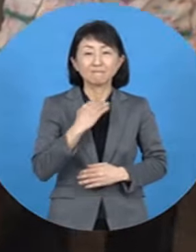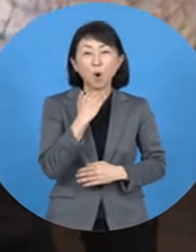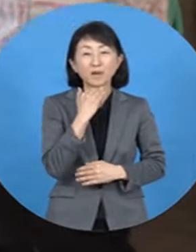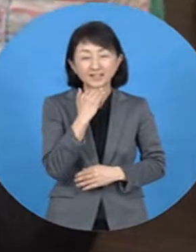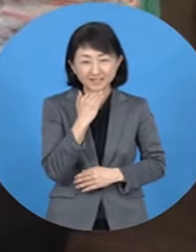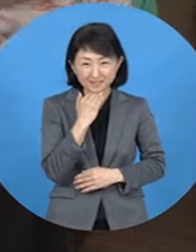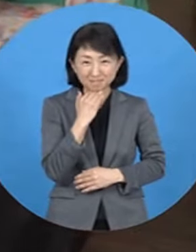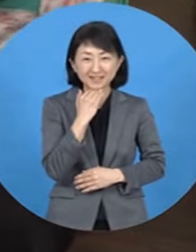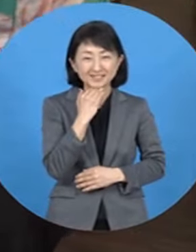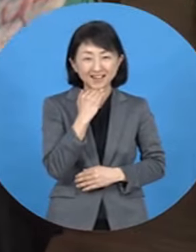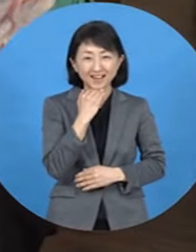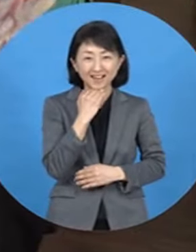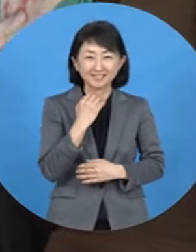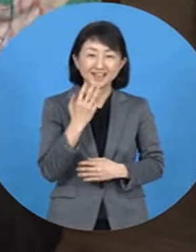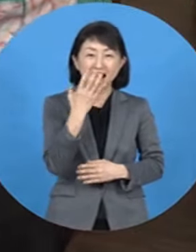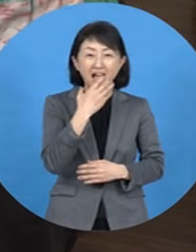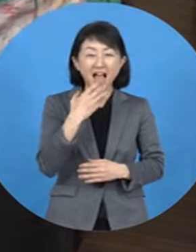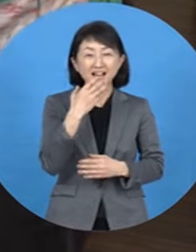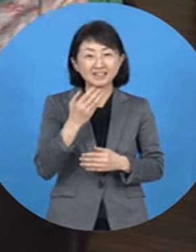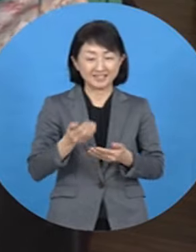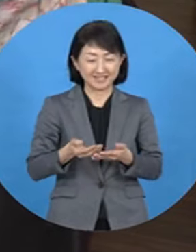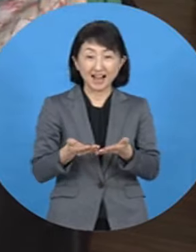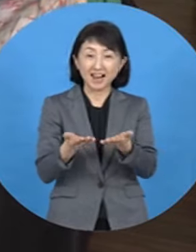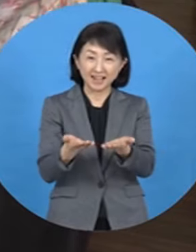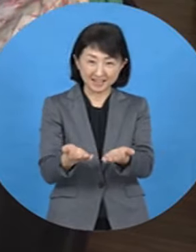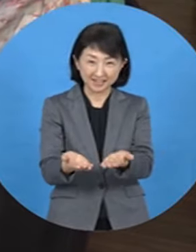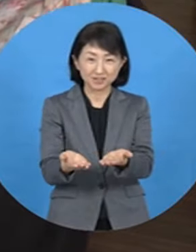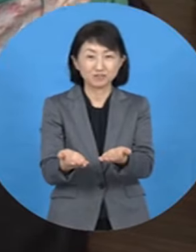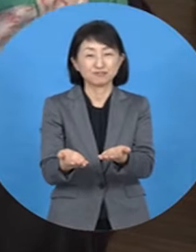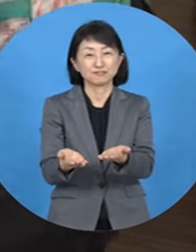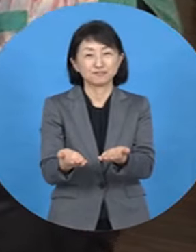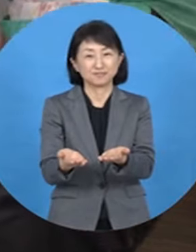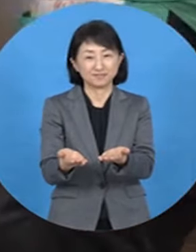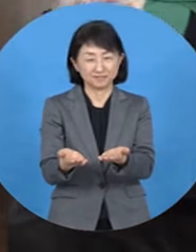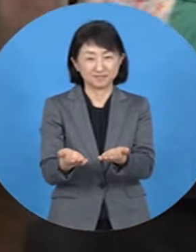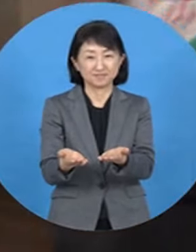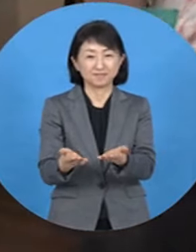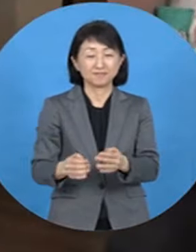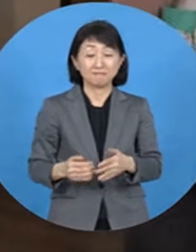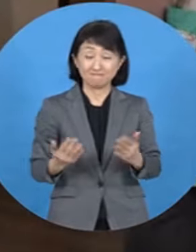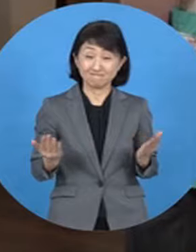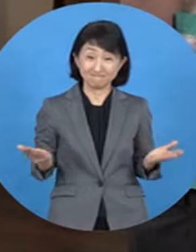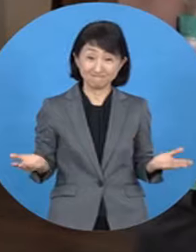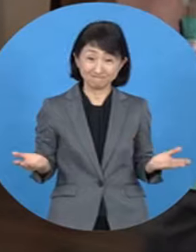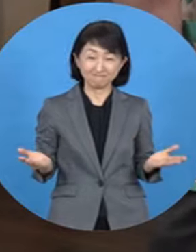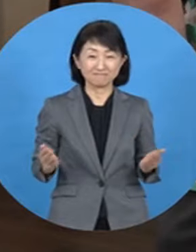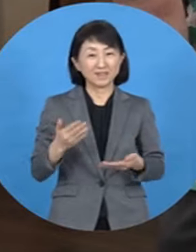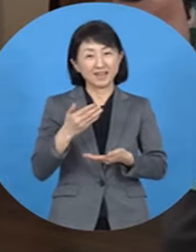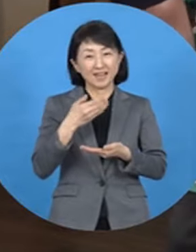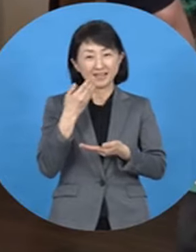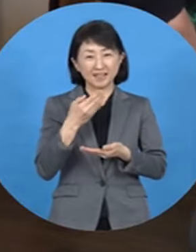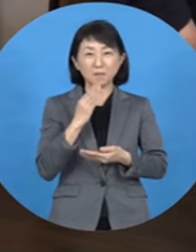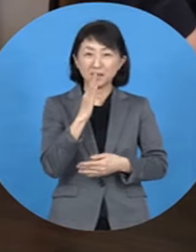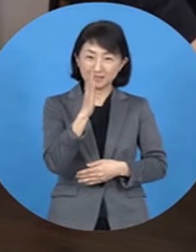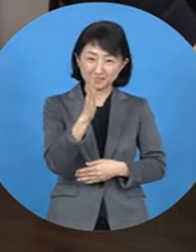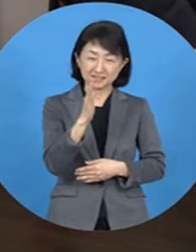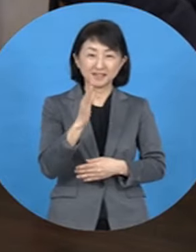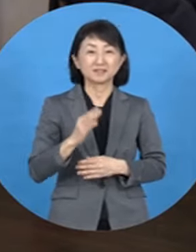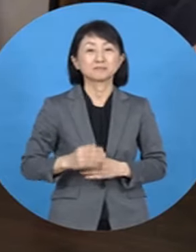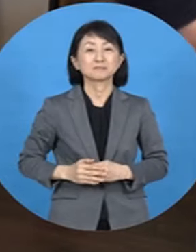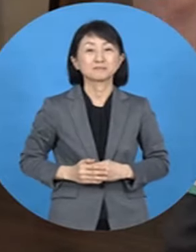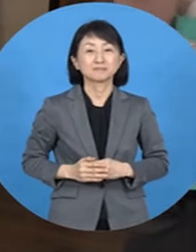はい、お待たせしました、コロコロカレーでございます。 ありがとうございます。 どうぞごゆっくりお召し上がりください